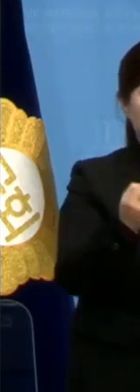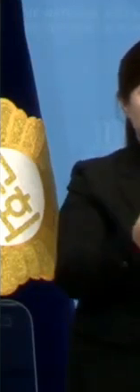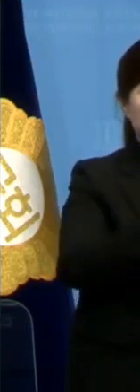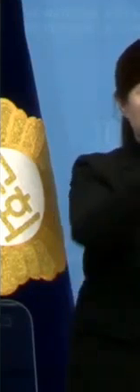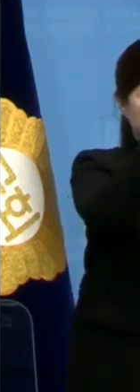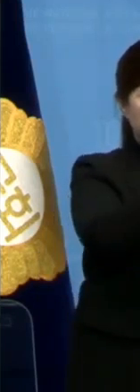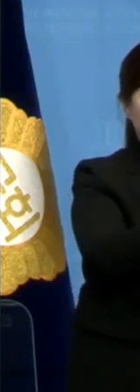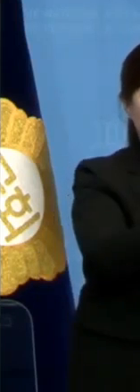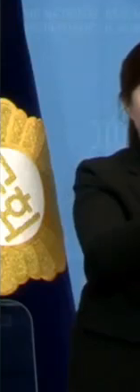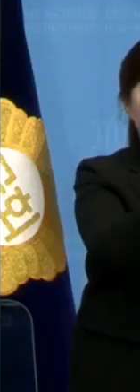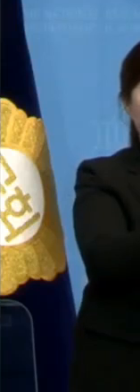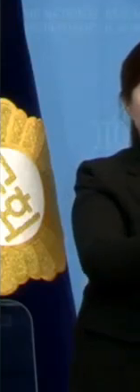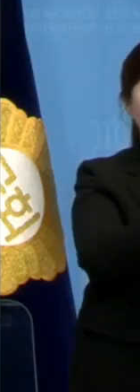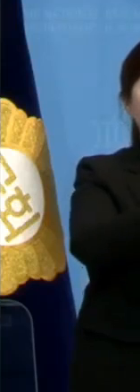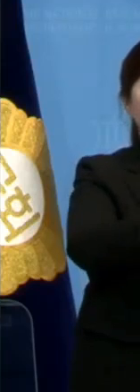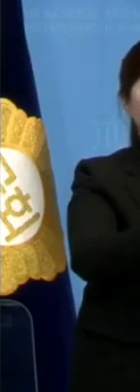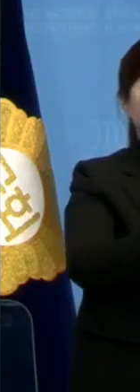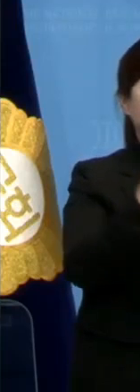강화입니다. 이번에 보면